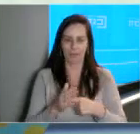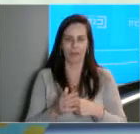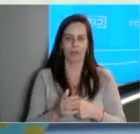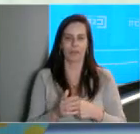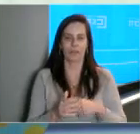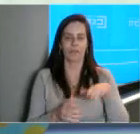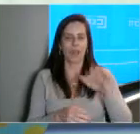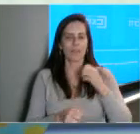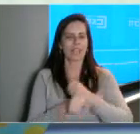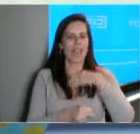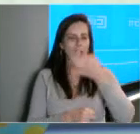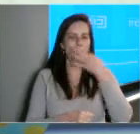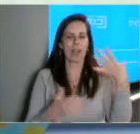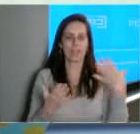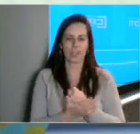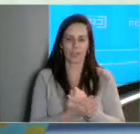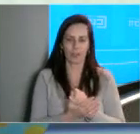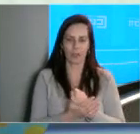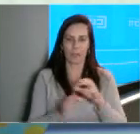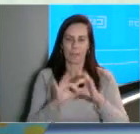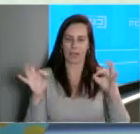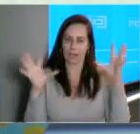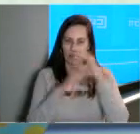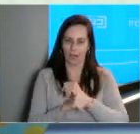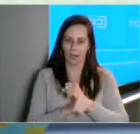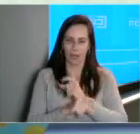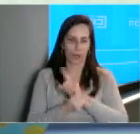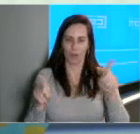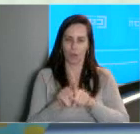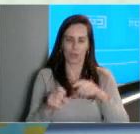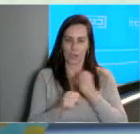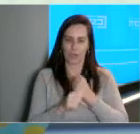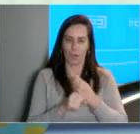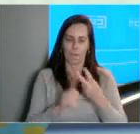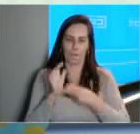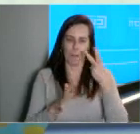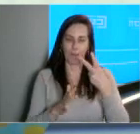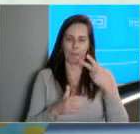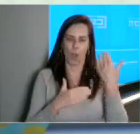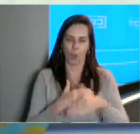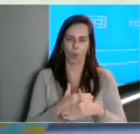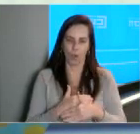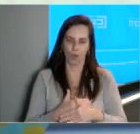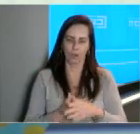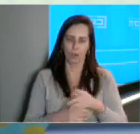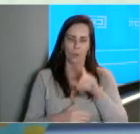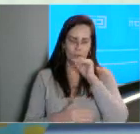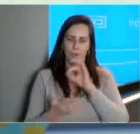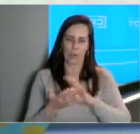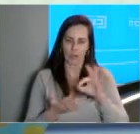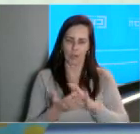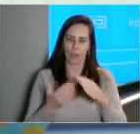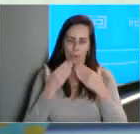ואף נאם את נאום הניצחון שלו בתחילת הערב, לא כמו שהוא נהג בשתי מערכות הבחירות האחרונות, ובציוץ הוא